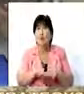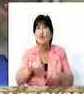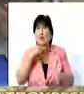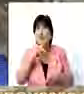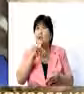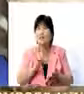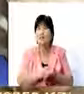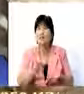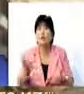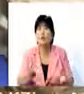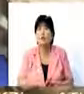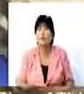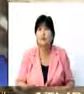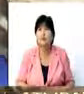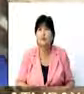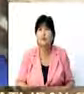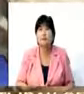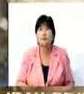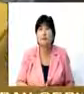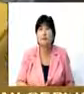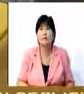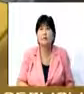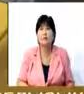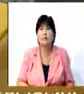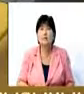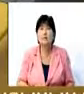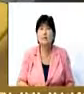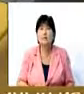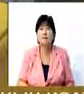міндеті тұр. Әділбек Жаханов, Алмат Меңдібаев, Қанат Махамбетов, Қазақстан, Қызылорда телеарнасы.